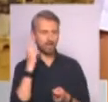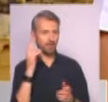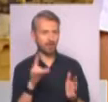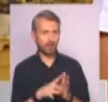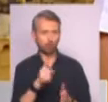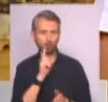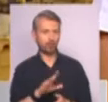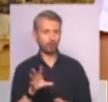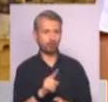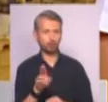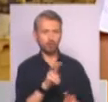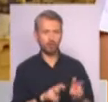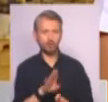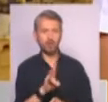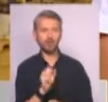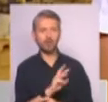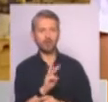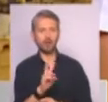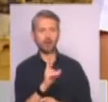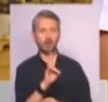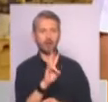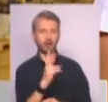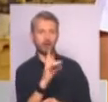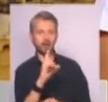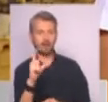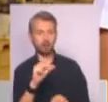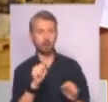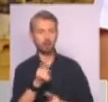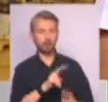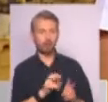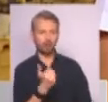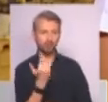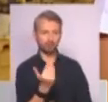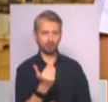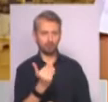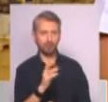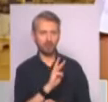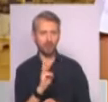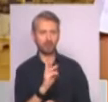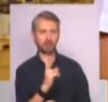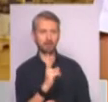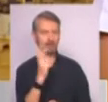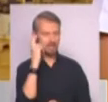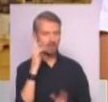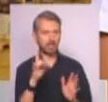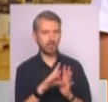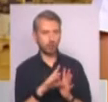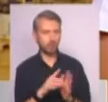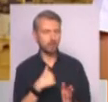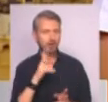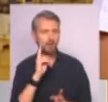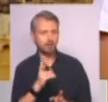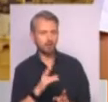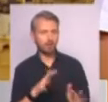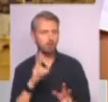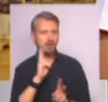зручніше всього, щоб не шукати на сайті НКРЄР, можна шукати відповідно на сайті «Київенерго». Не знаю, випадки